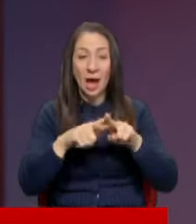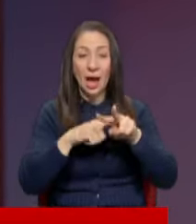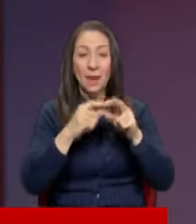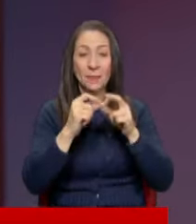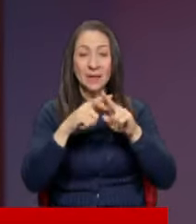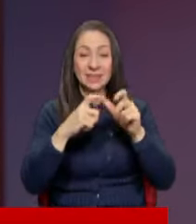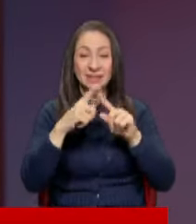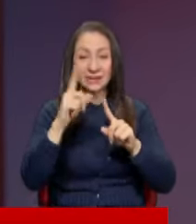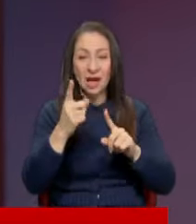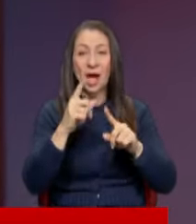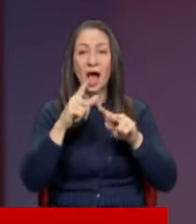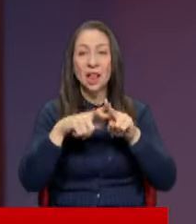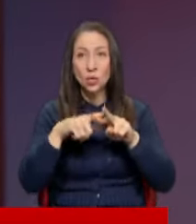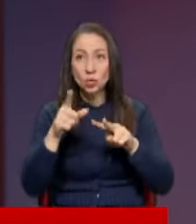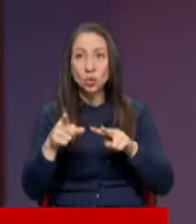alacalar